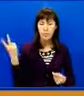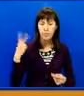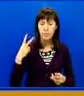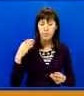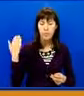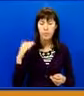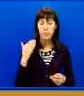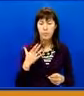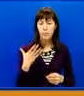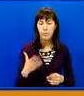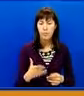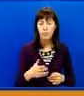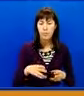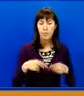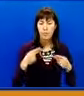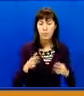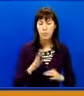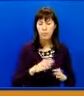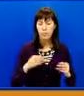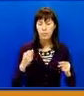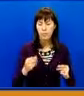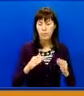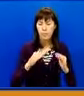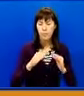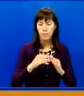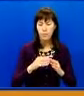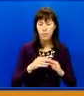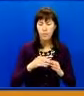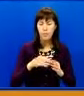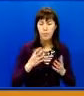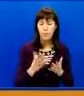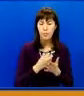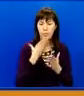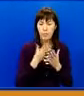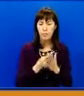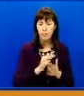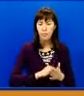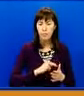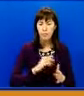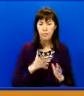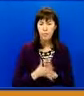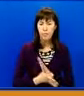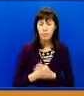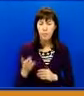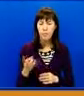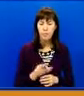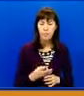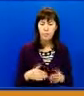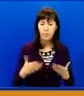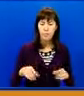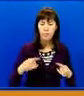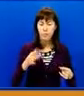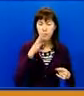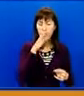В Туркестане она под предлогом создания денежной пирамиды вынимала деньги со своих знакомых и тратила их на свои нужды. Спустя